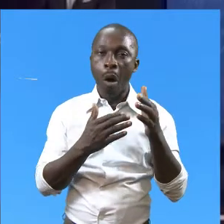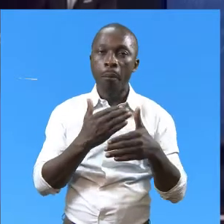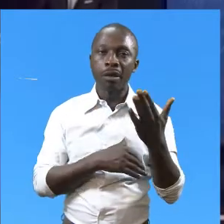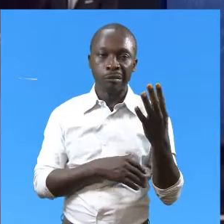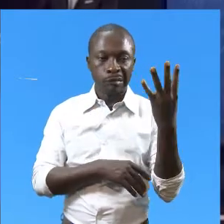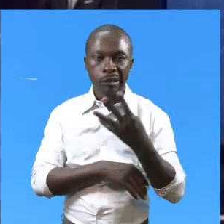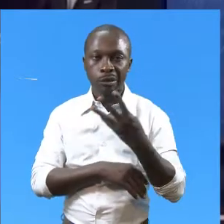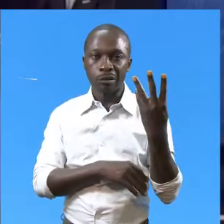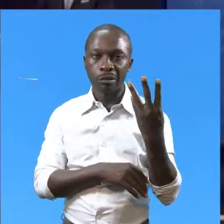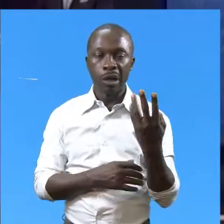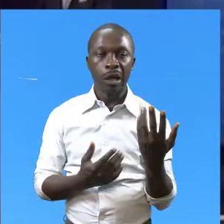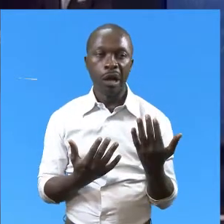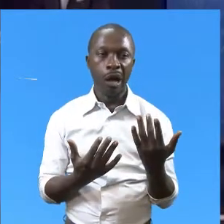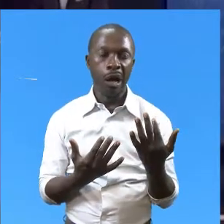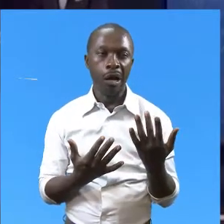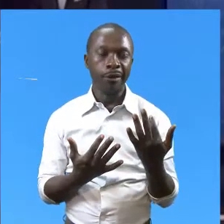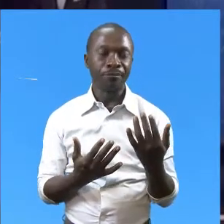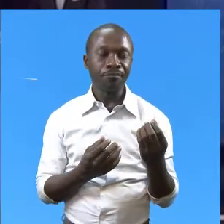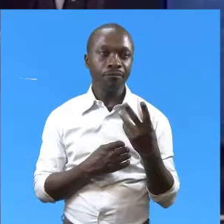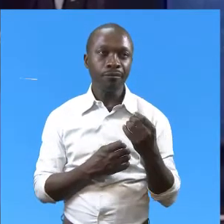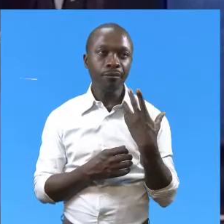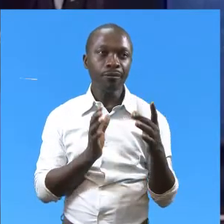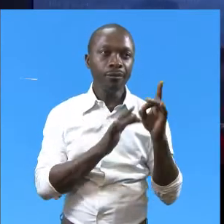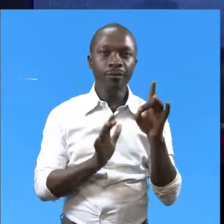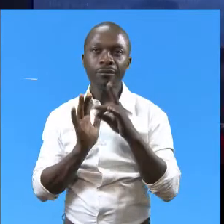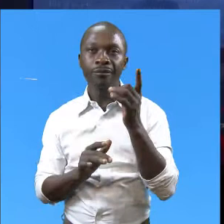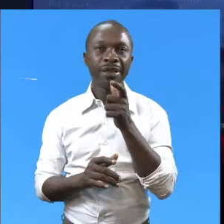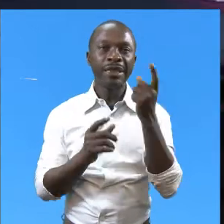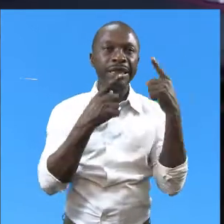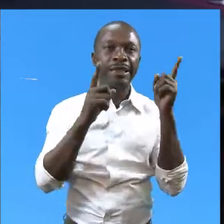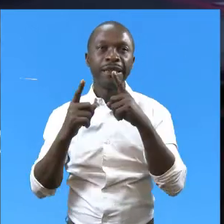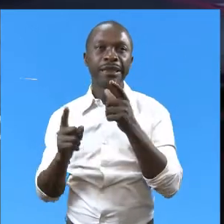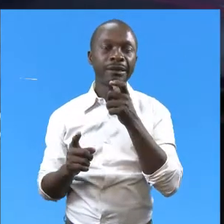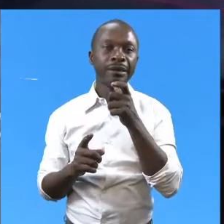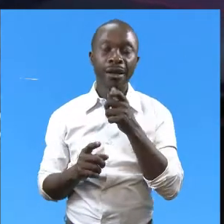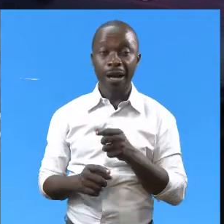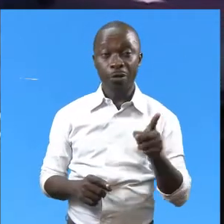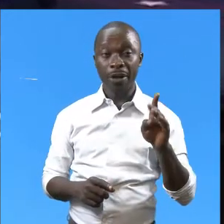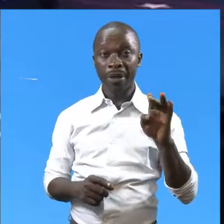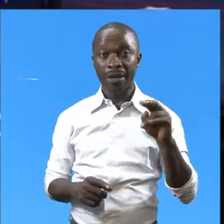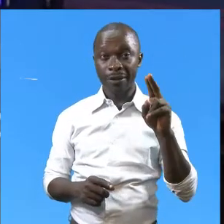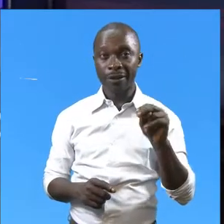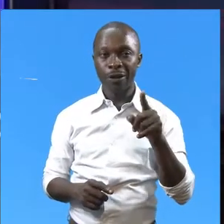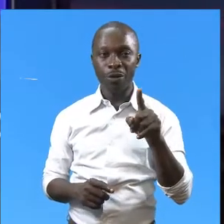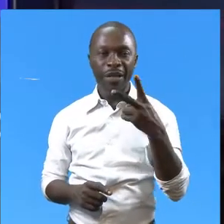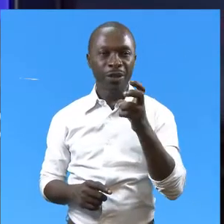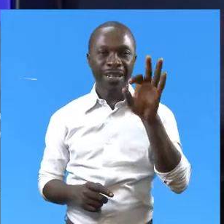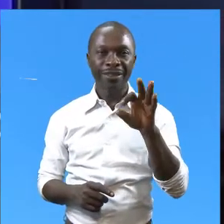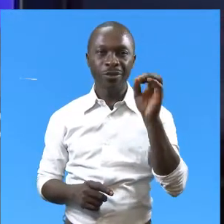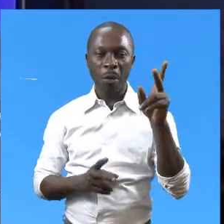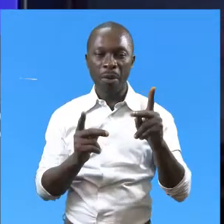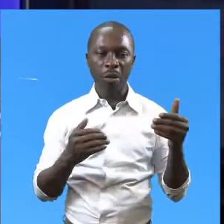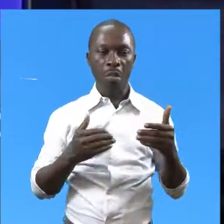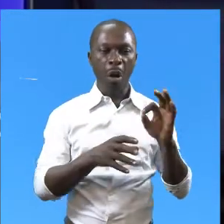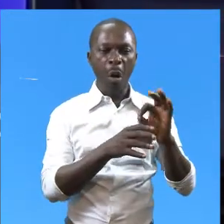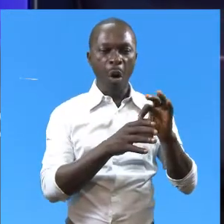suspense, le candidat démocrate Joe Biden, 77 ans, a remporté les élections avec 290 grands électeurs grâce à un